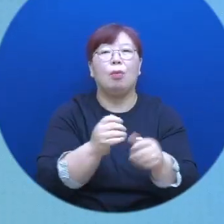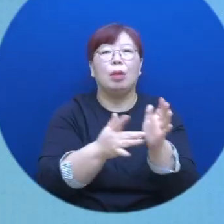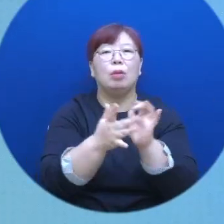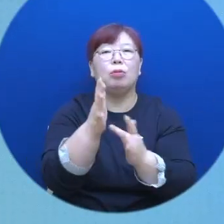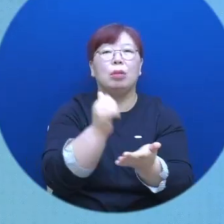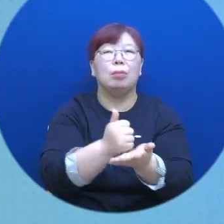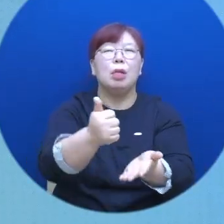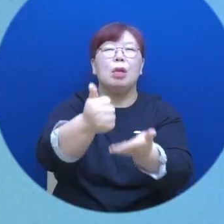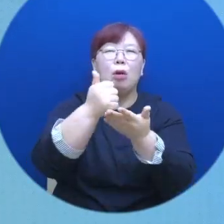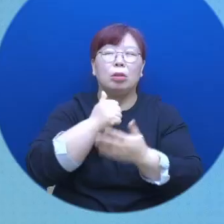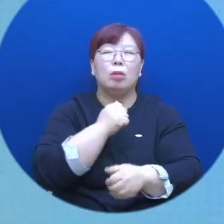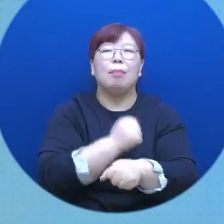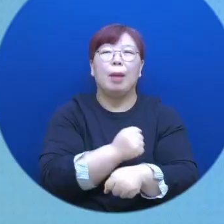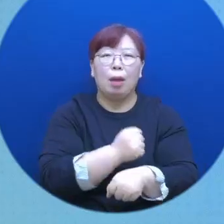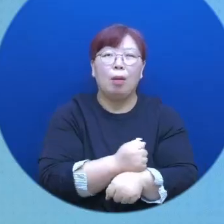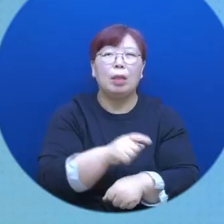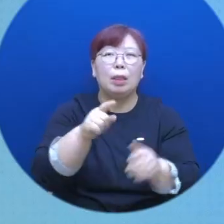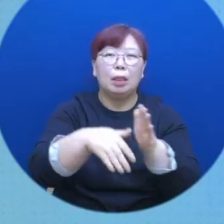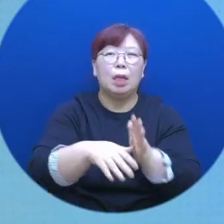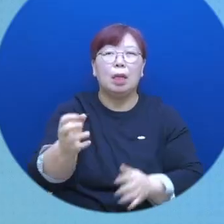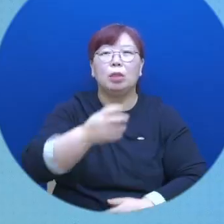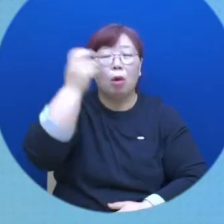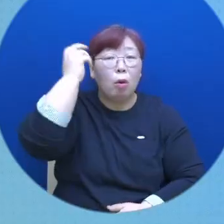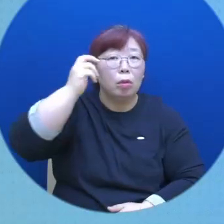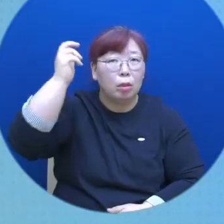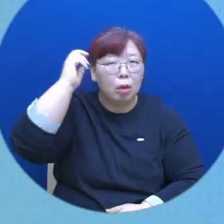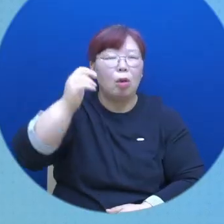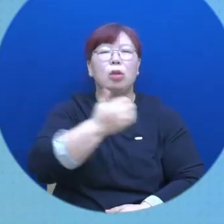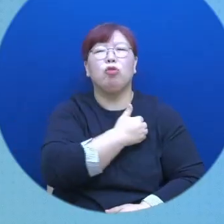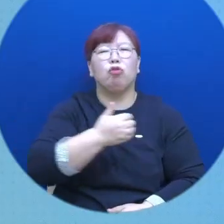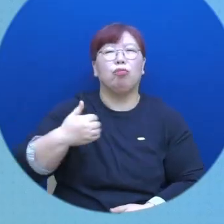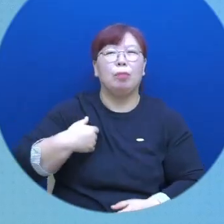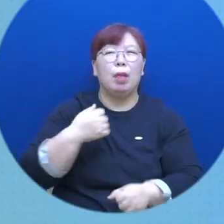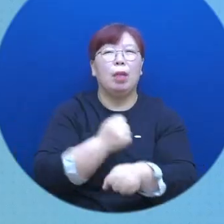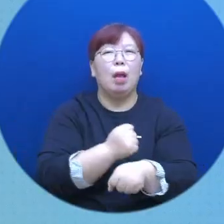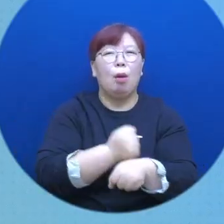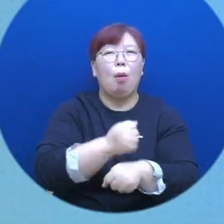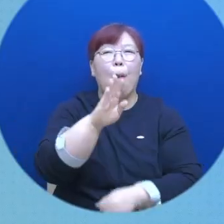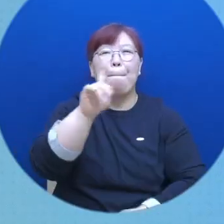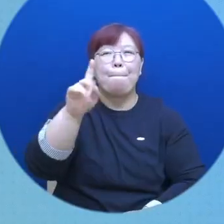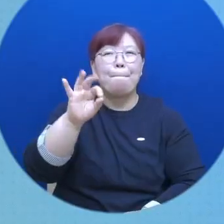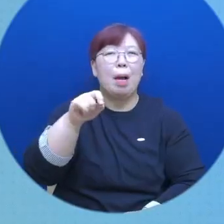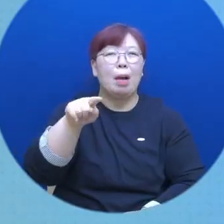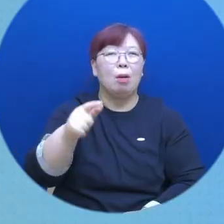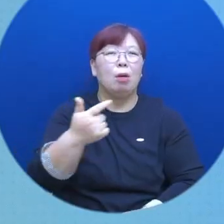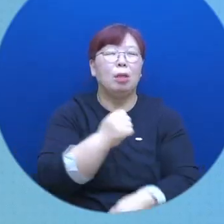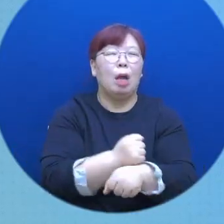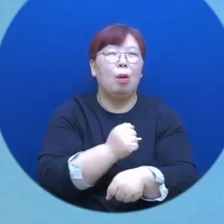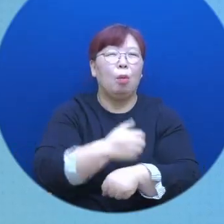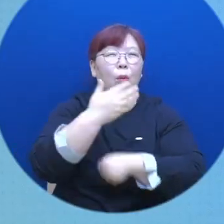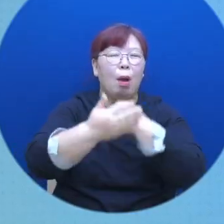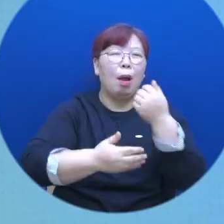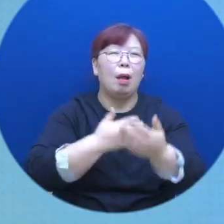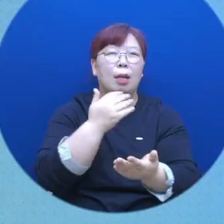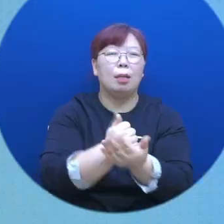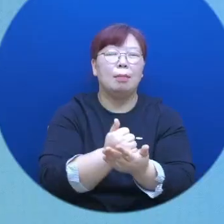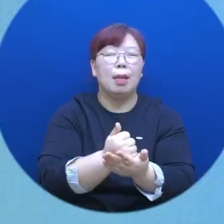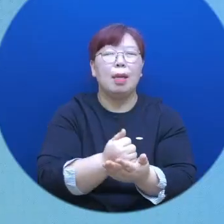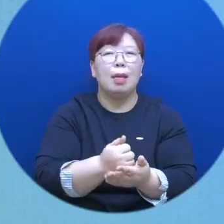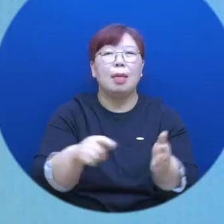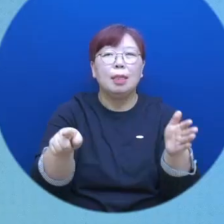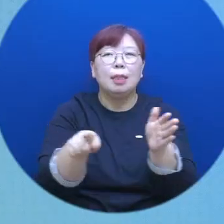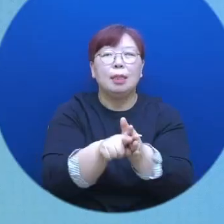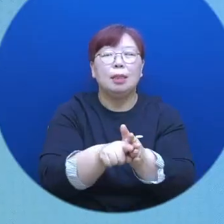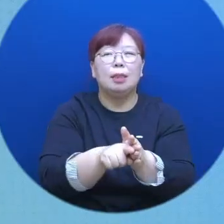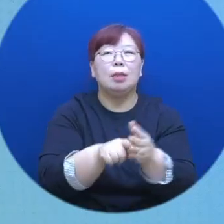영접해. 그때 성령이 그에게 충만하고 방언을 하고 하늘의 신령한 은혜가 임했다라고